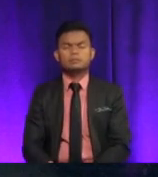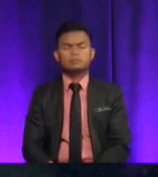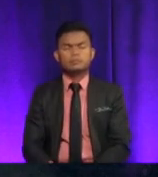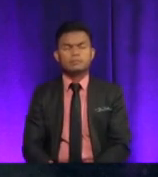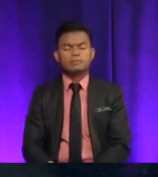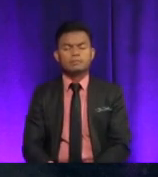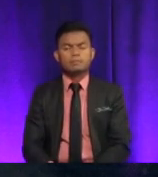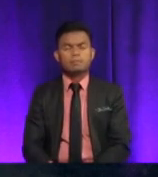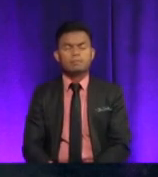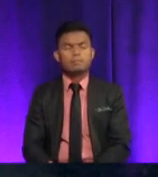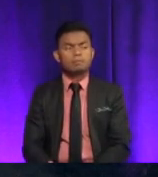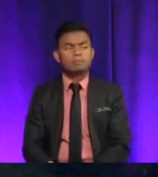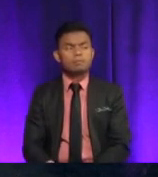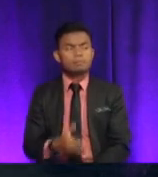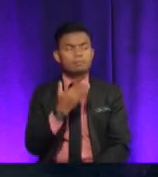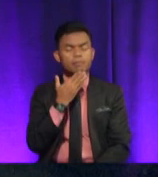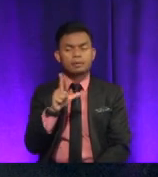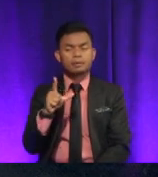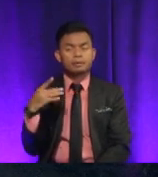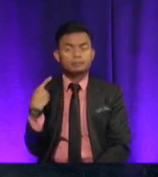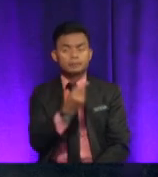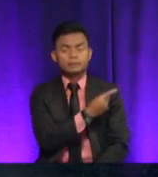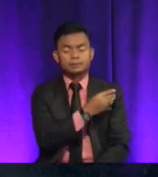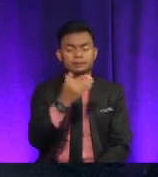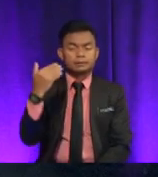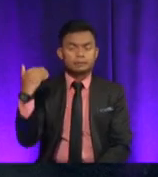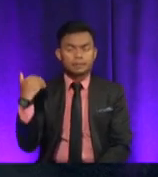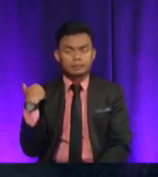Siapa yang cewek Baiklah kita ada air